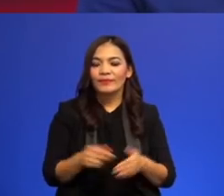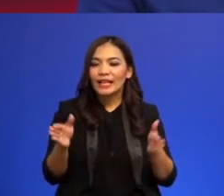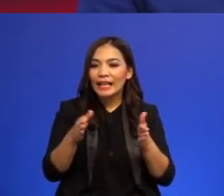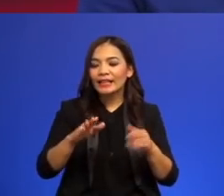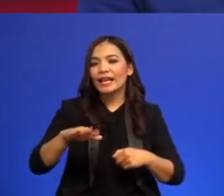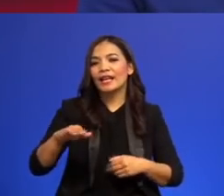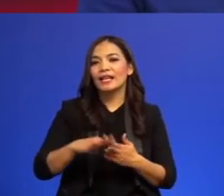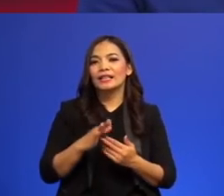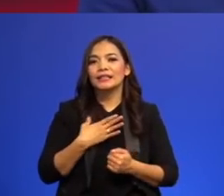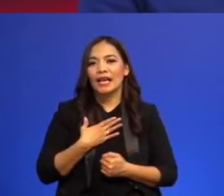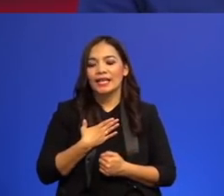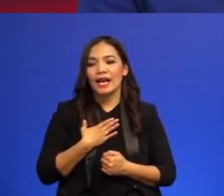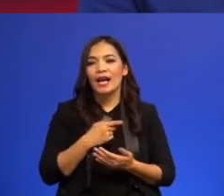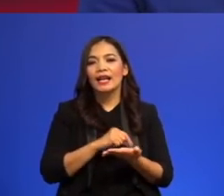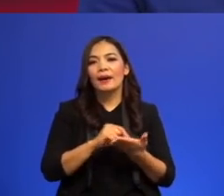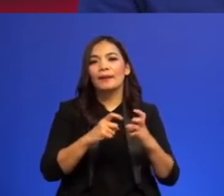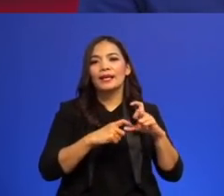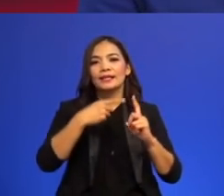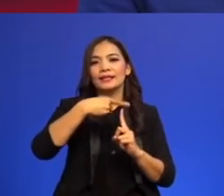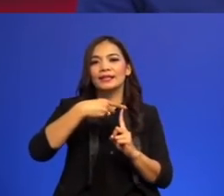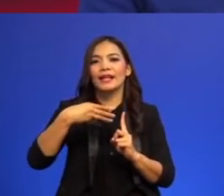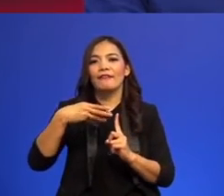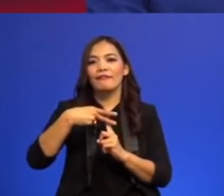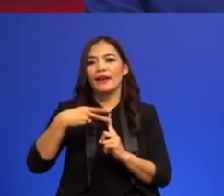anak saya, Stephen ya.